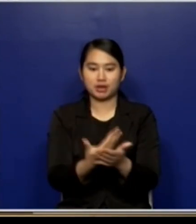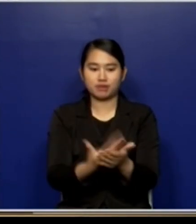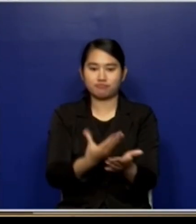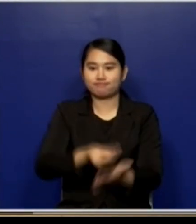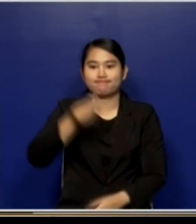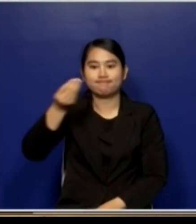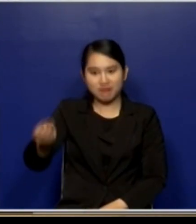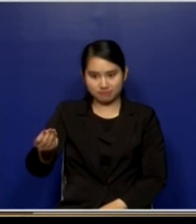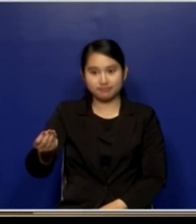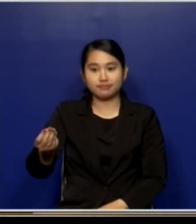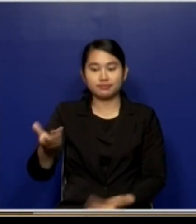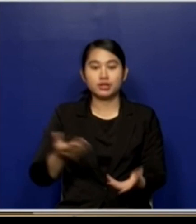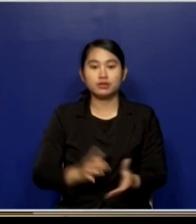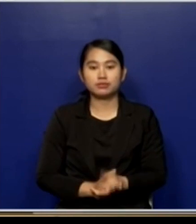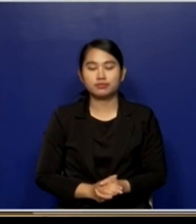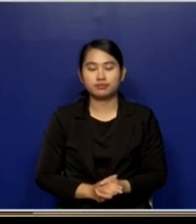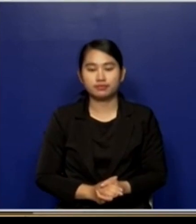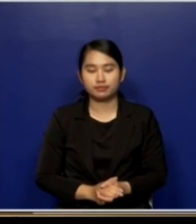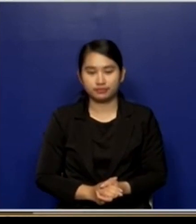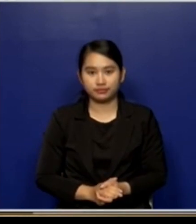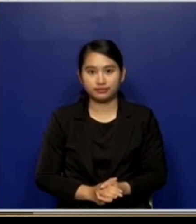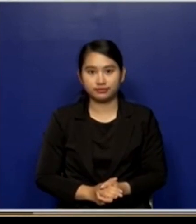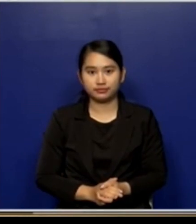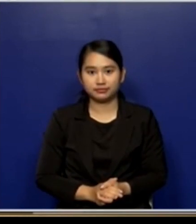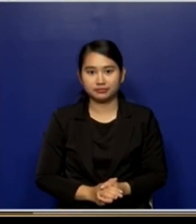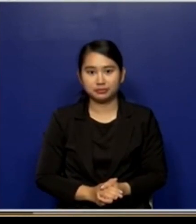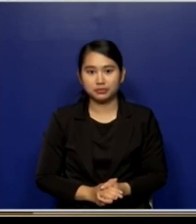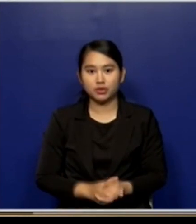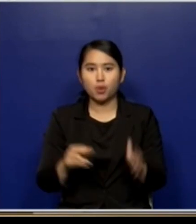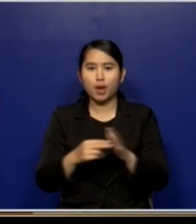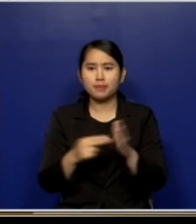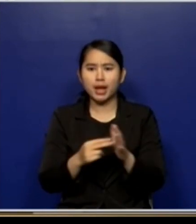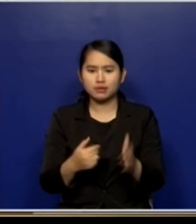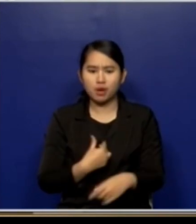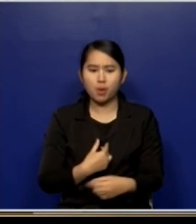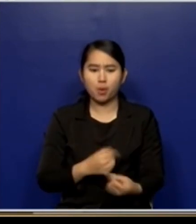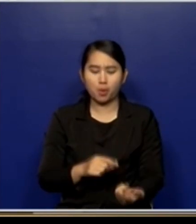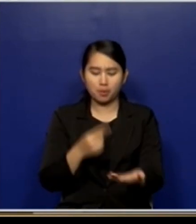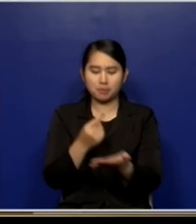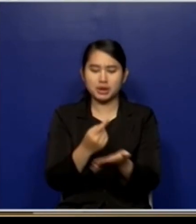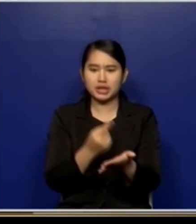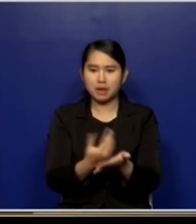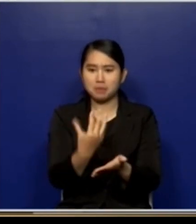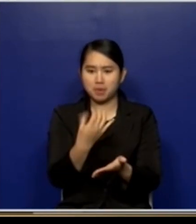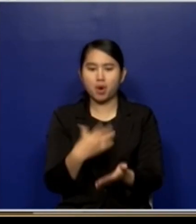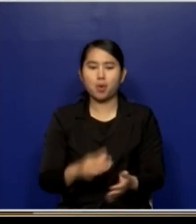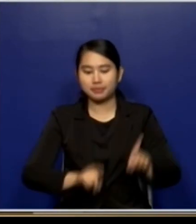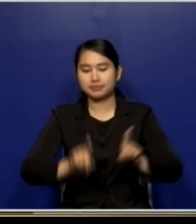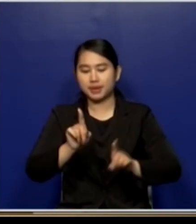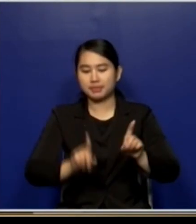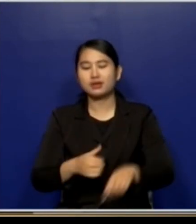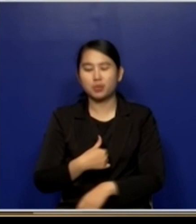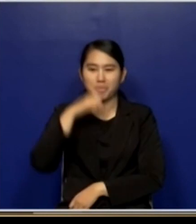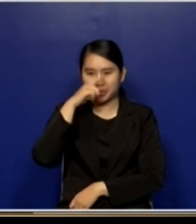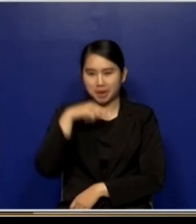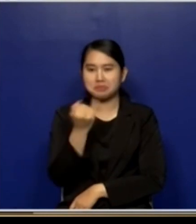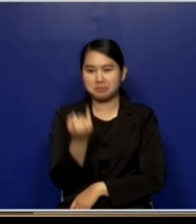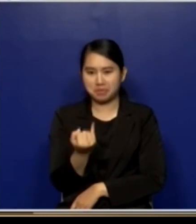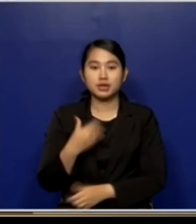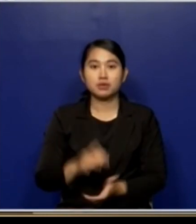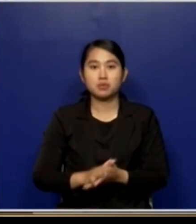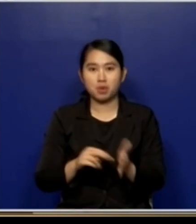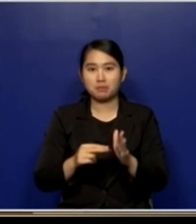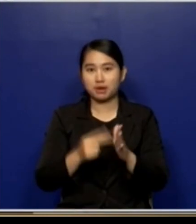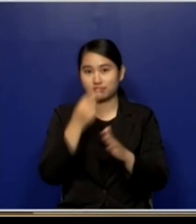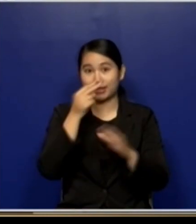มันไม่มีที่ไหนในโลกค่ะที่ที่ปรึกษาและทำไมความสุขค่ะนี่มาบอกลูกความว่าจะแพ้คดีค่ะดังนั้นเป็น